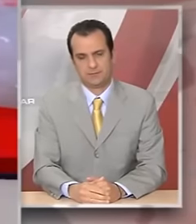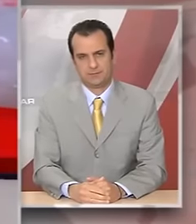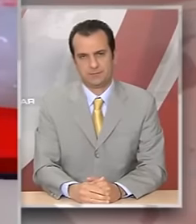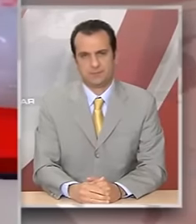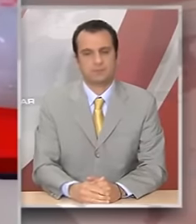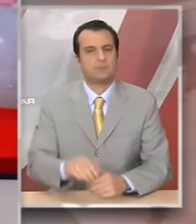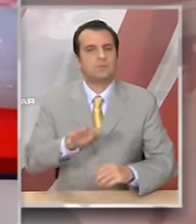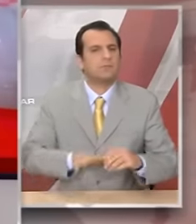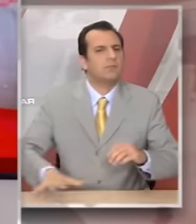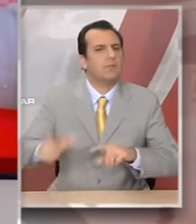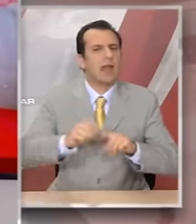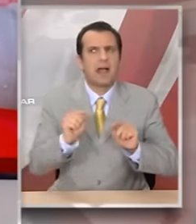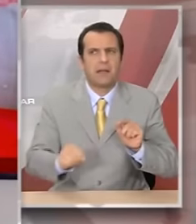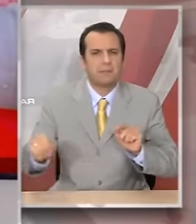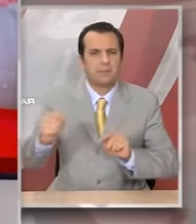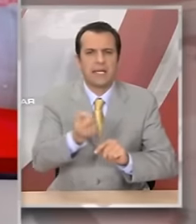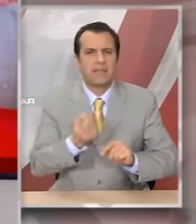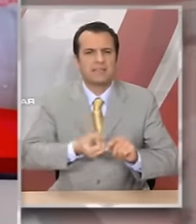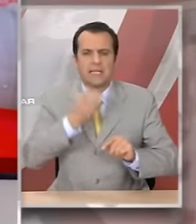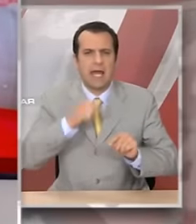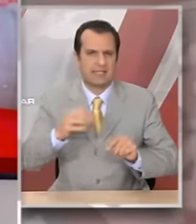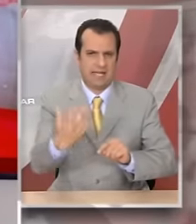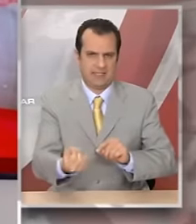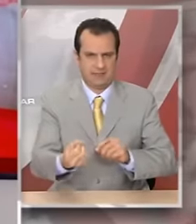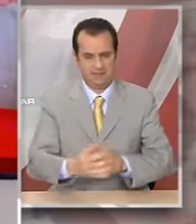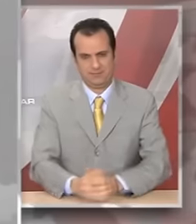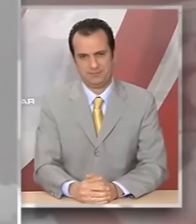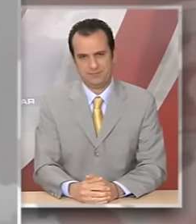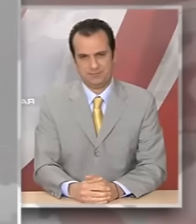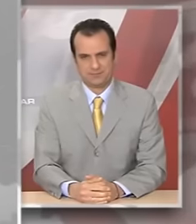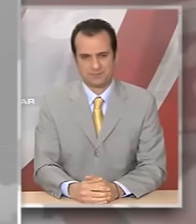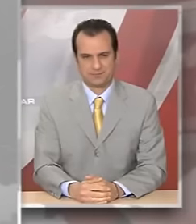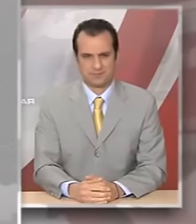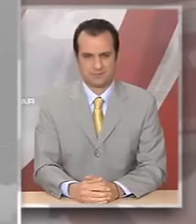Πάμε τώρα να δούμε ειδήσεις από την ελληνική περιφέρεια με την Δασούλα Παπα-Νικολάου.